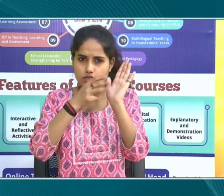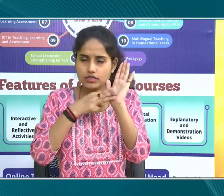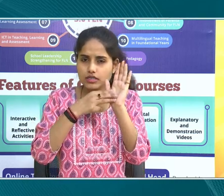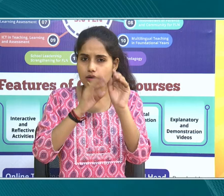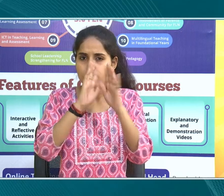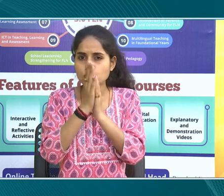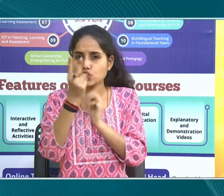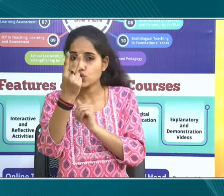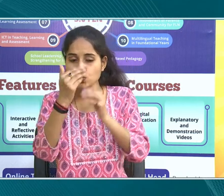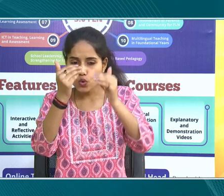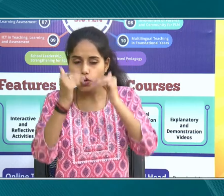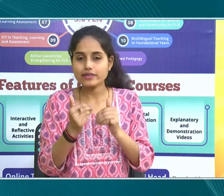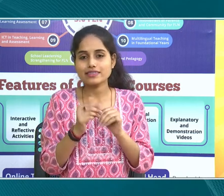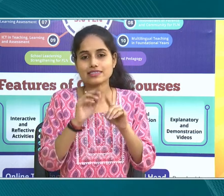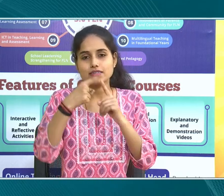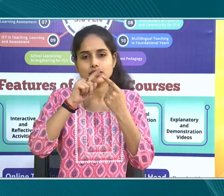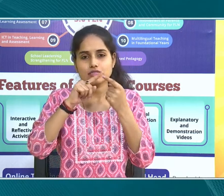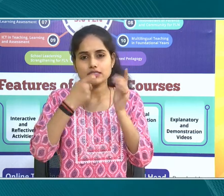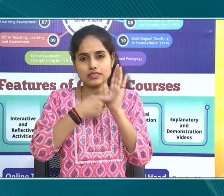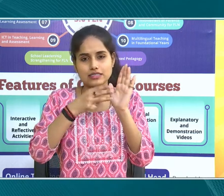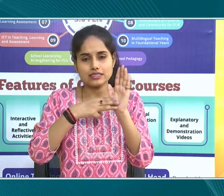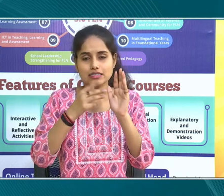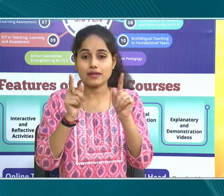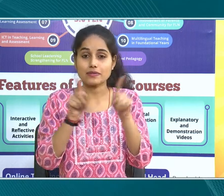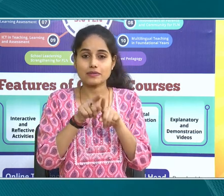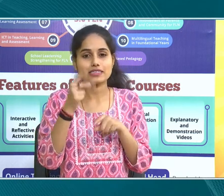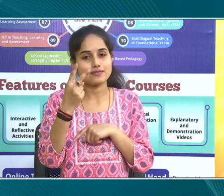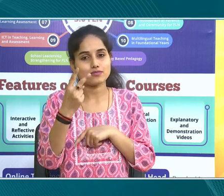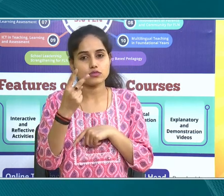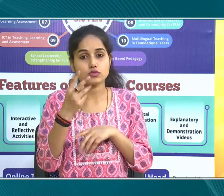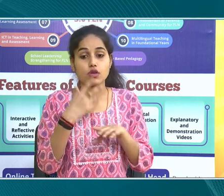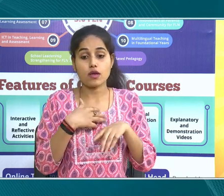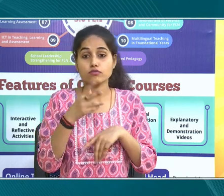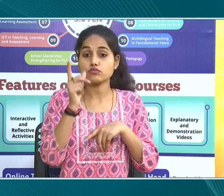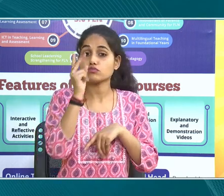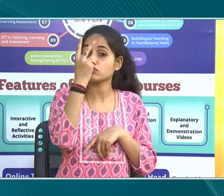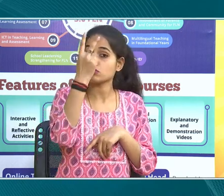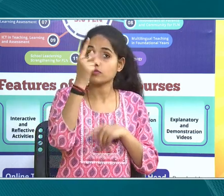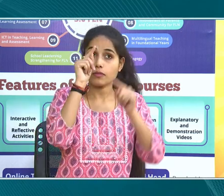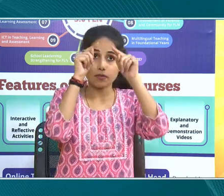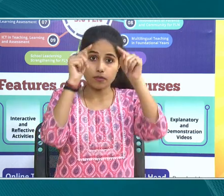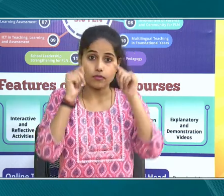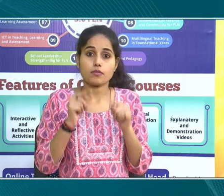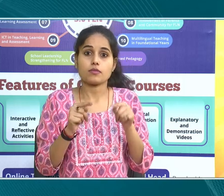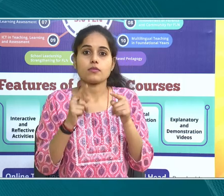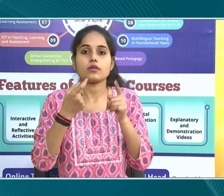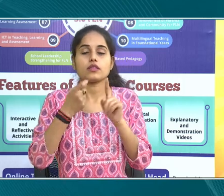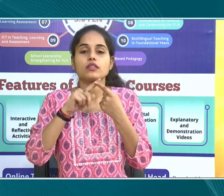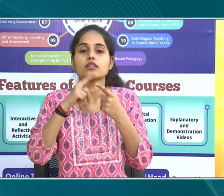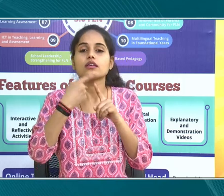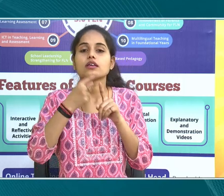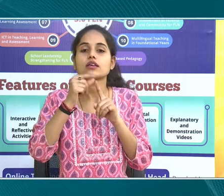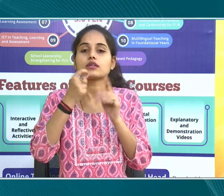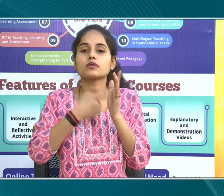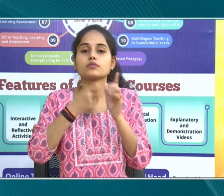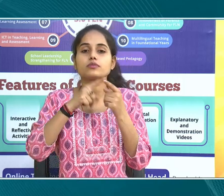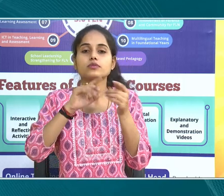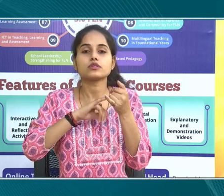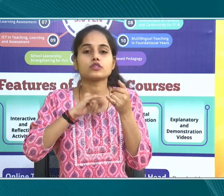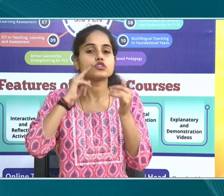तो आपने दोनों क्या लिखे जिसमें तू टर्म्स हैं और मैंने जो दो नंबर दो एक्सप्रेशंस लिखे हैं उसमें